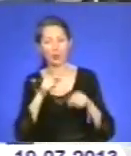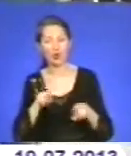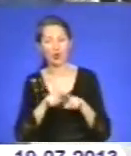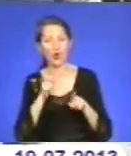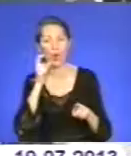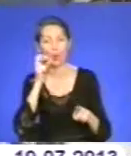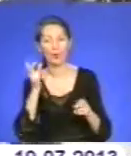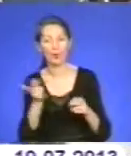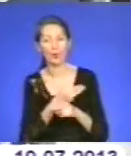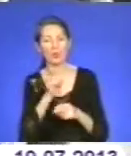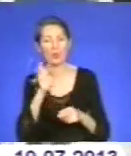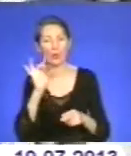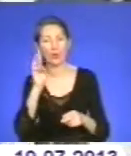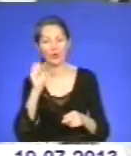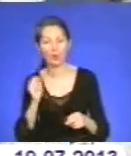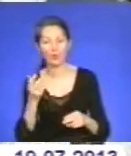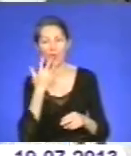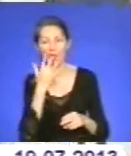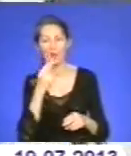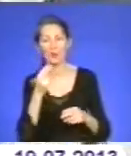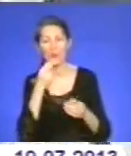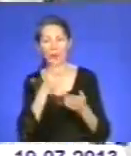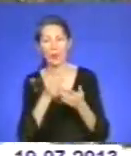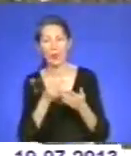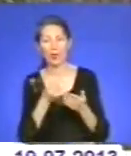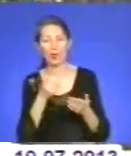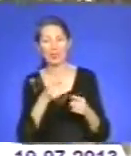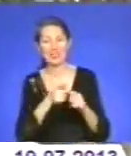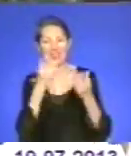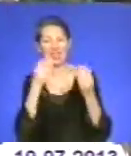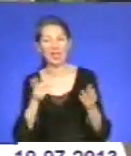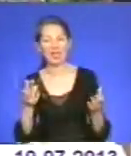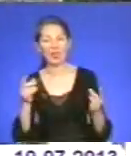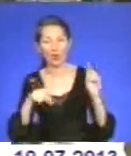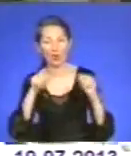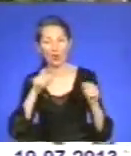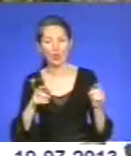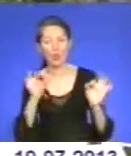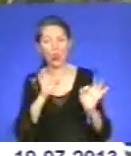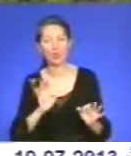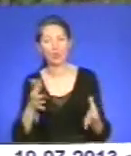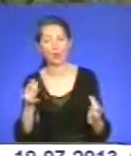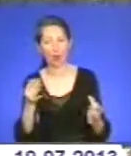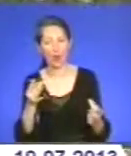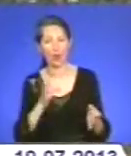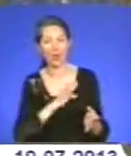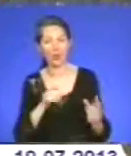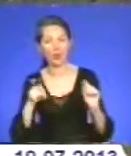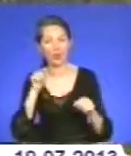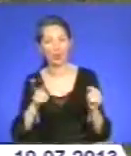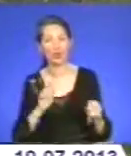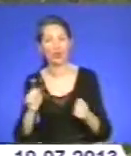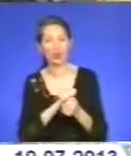народними прикметами, якщо у цей день ішов дощ, то й осінь буде мокра, з багатими дощами. Якщо сухий видається день, сухо буде